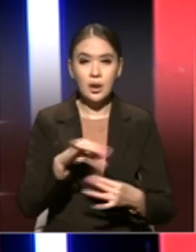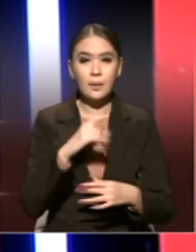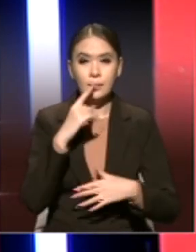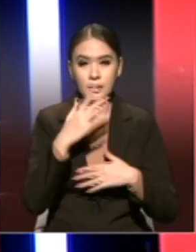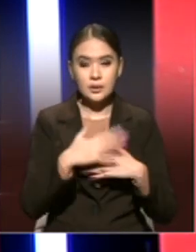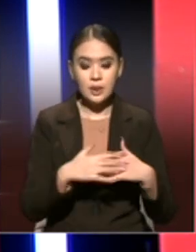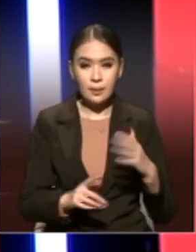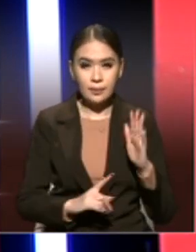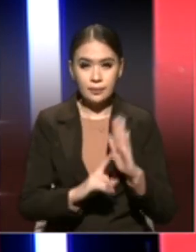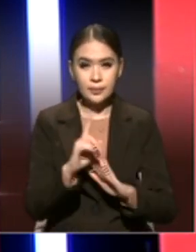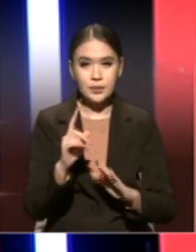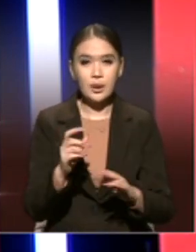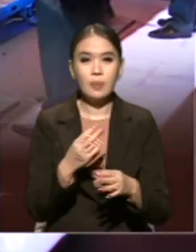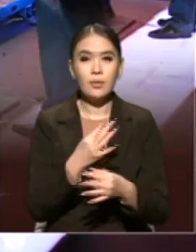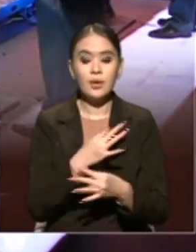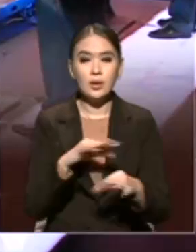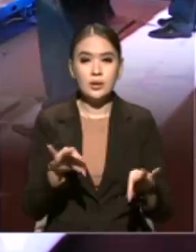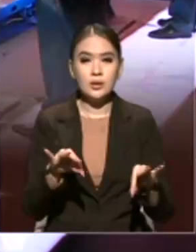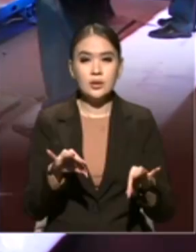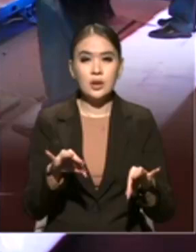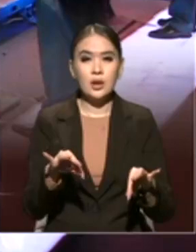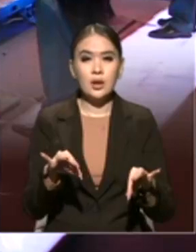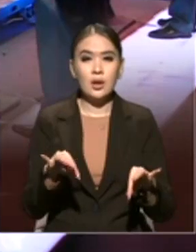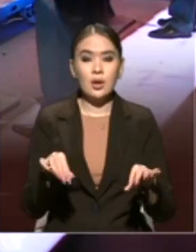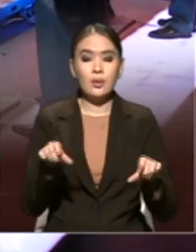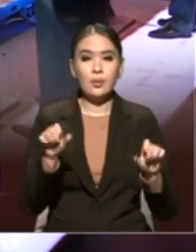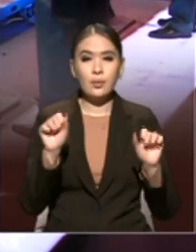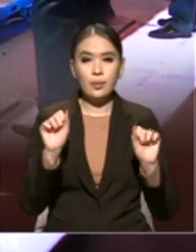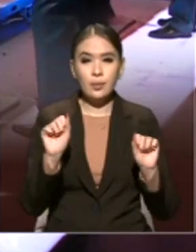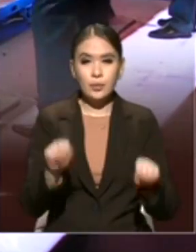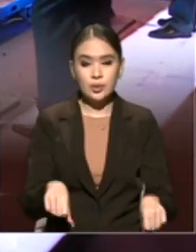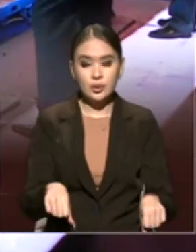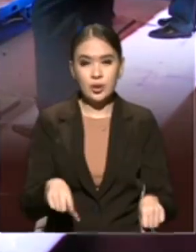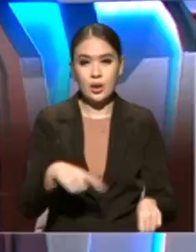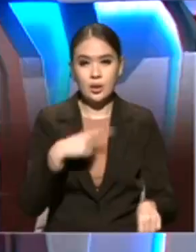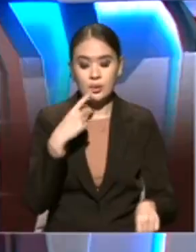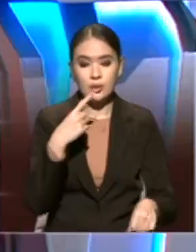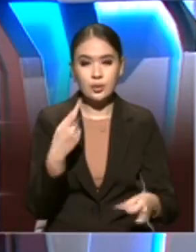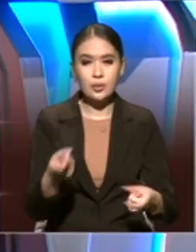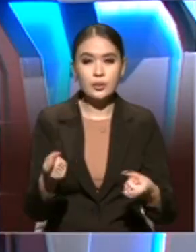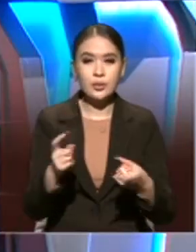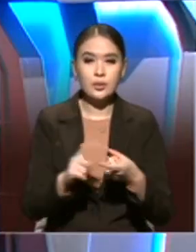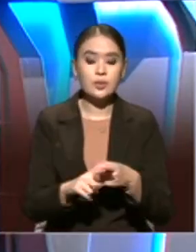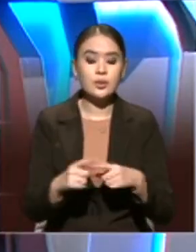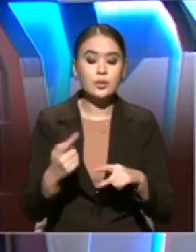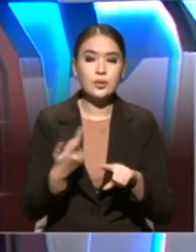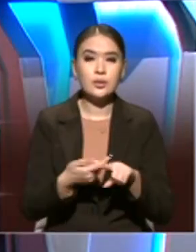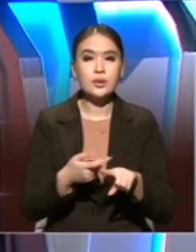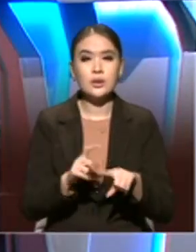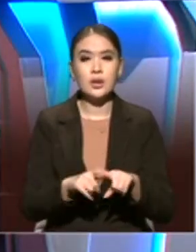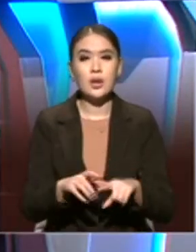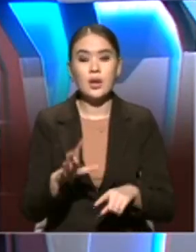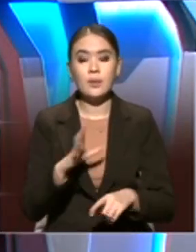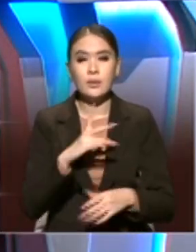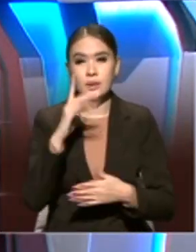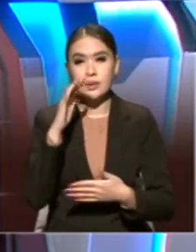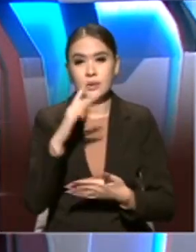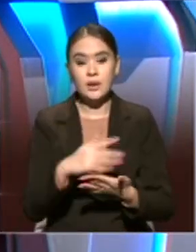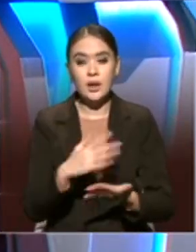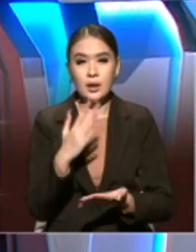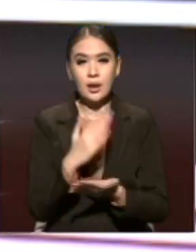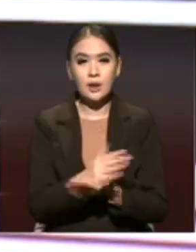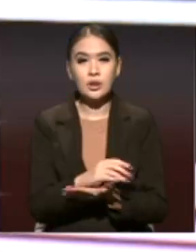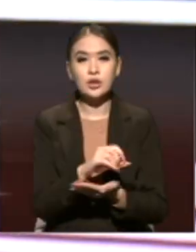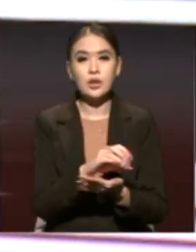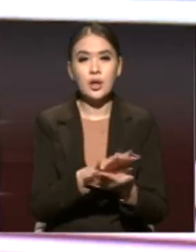Биылдан бастап сол мүмкіндіктер, негізінен мүмкіндіктер шеру деп айтайықшы. Өйткені өте орасан зор. Бұл жерде тізімді бірнеше тізім бар, мысалға жалғастыра